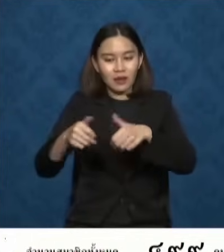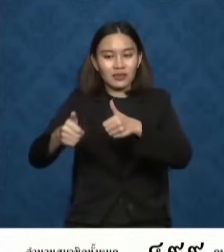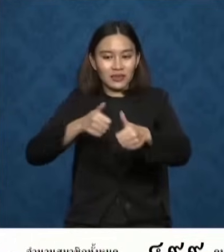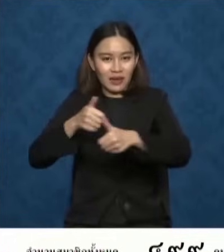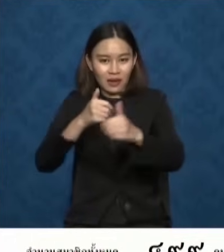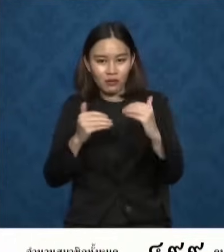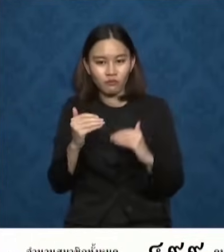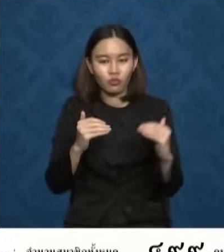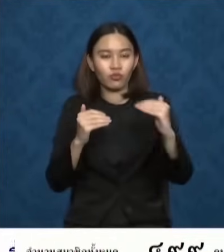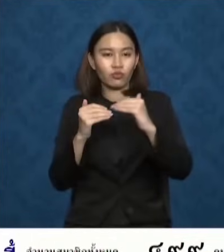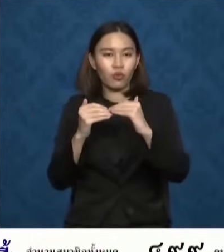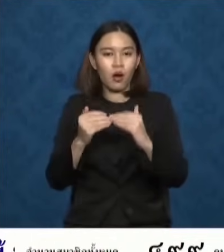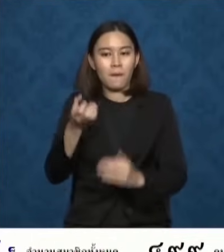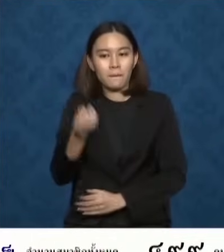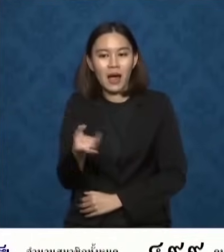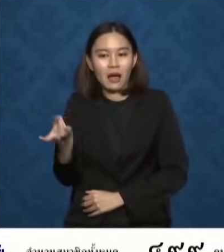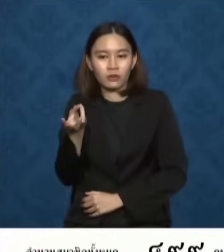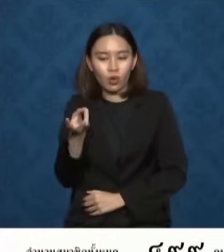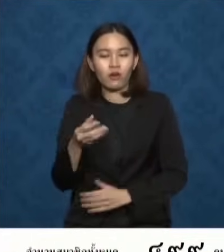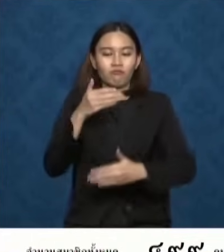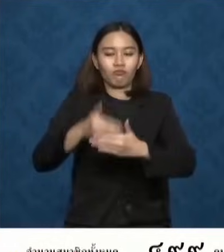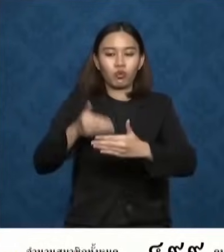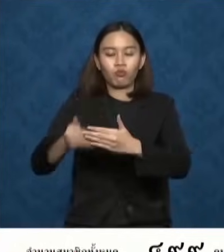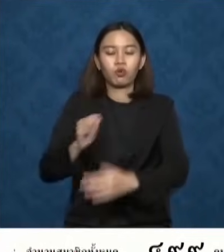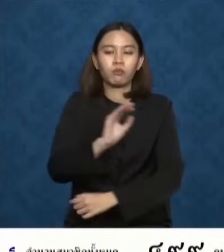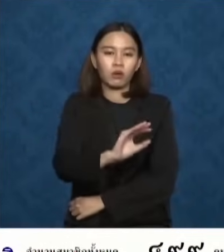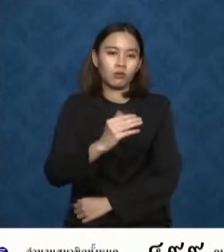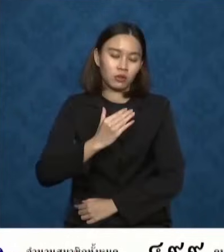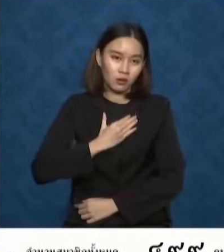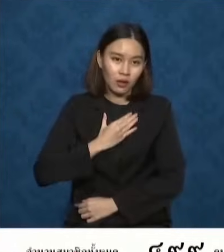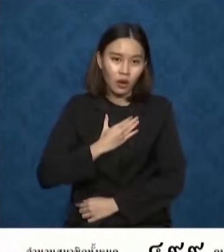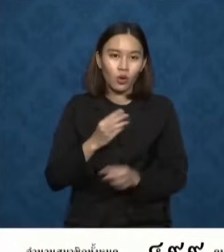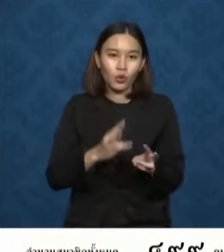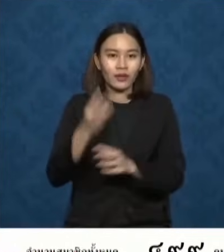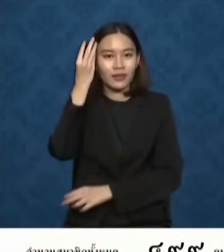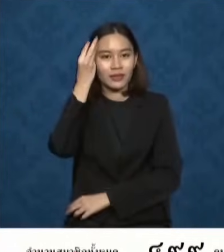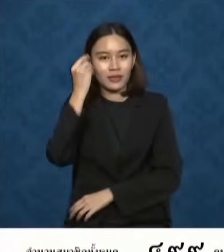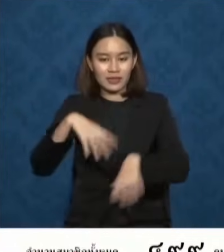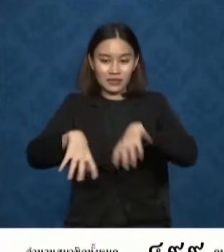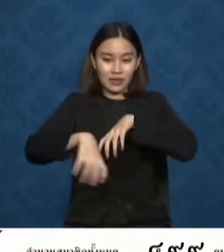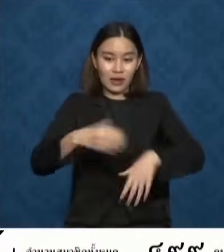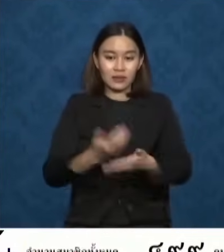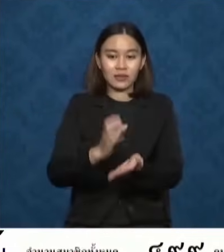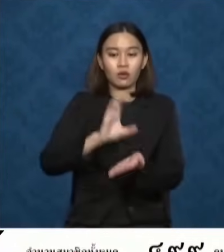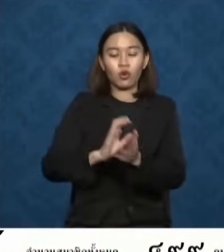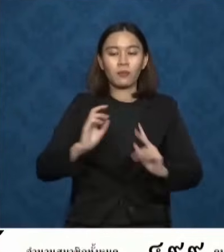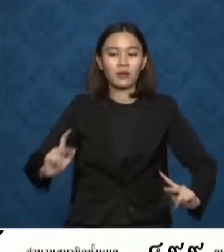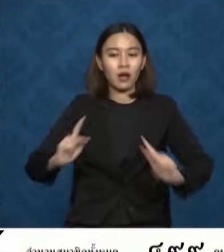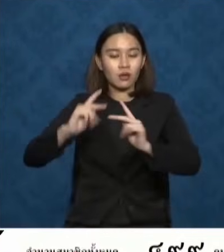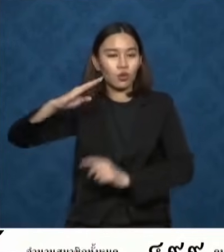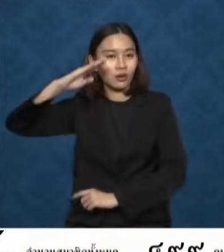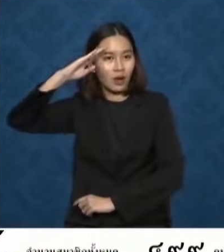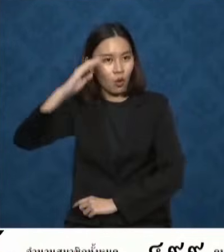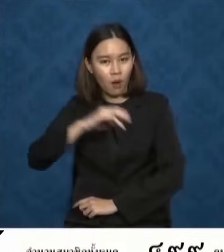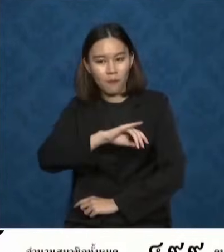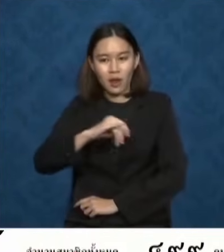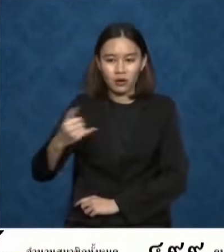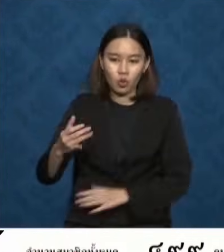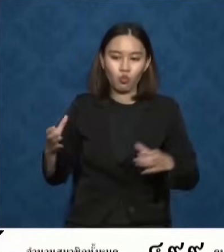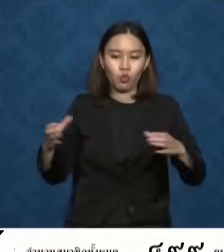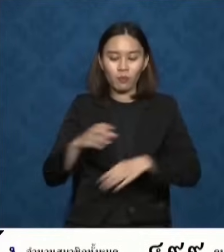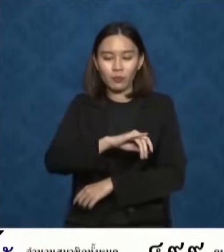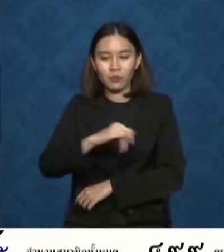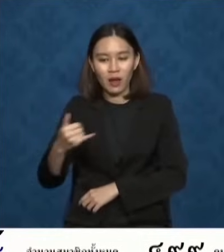าสู้มากสู้น้อยอยู่ที่ข้อจำกัดของเราเพราะนั้นวิธีคิดจัดงบประมาณของกระทรวงกลาโหมนี่ในบางยุคบางวิกฤ